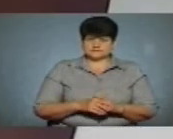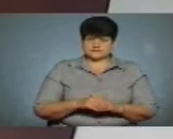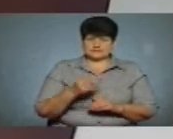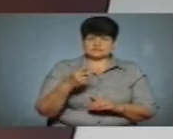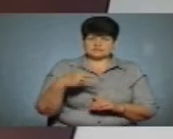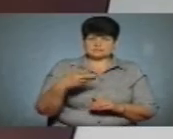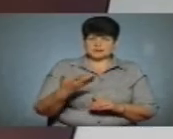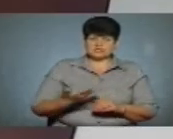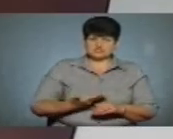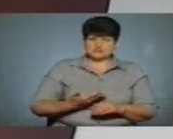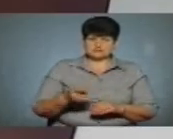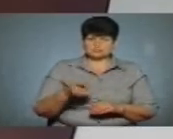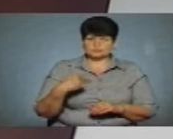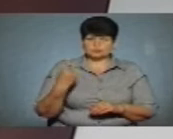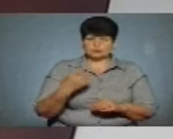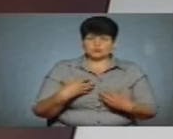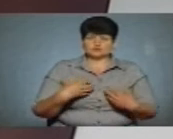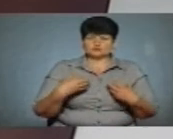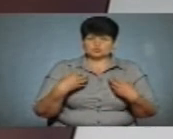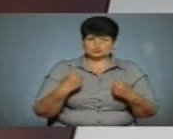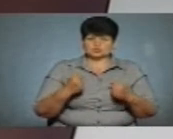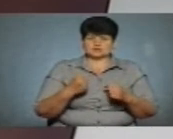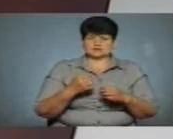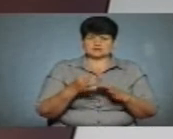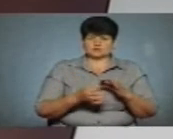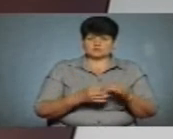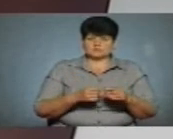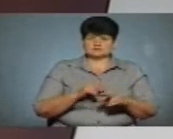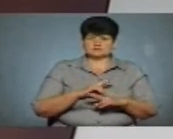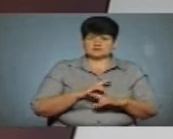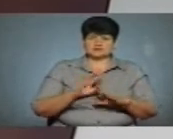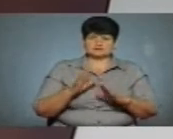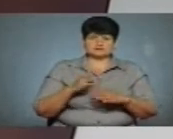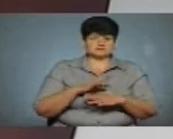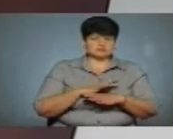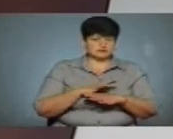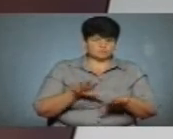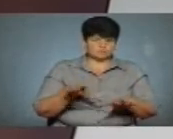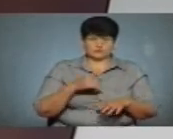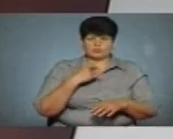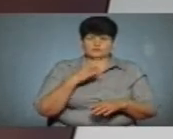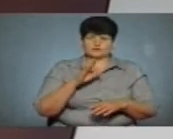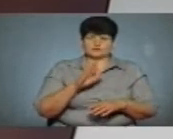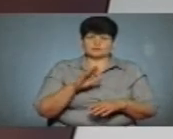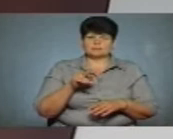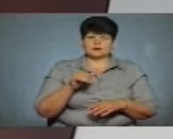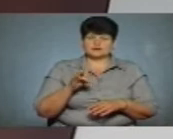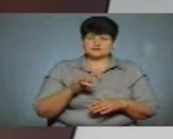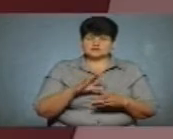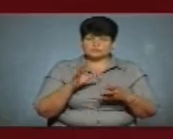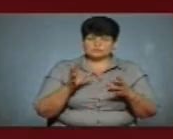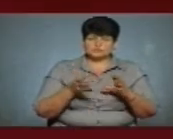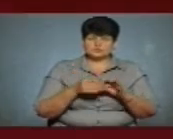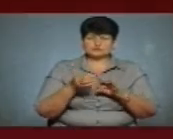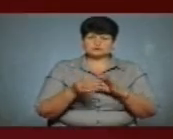25 жителів Тернопільщини одужали від коронавірусу за добу. Летальних випадків не було, каже Володимир Паничев. За його словами, за добу